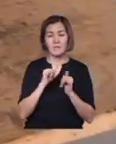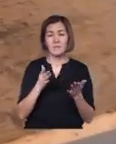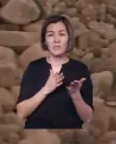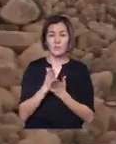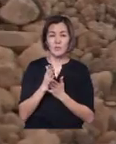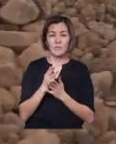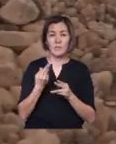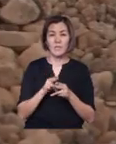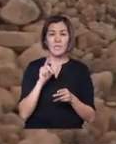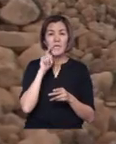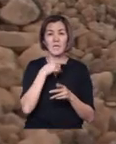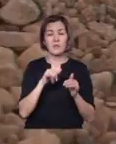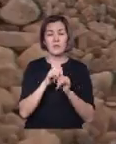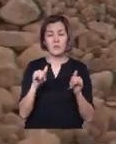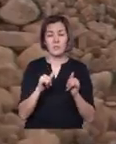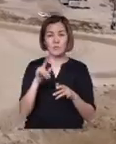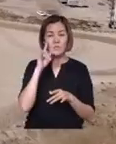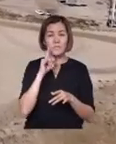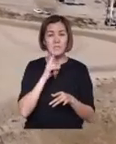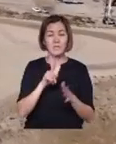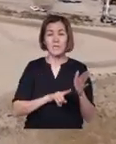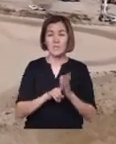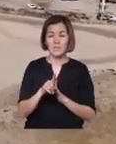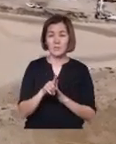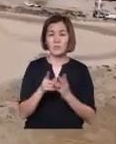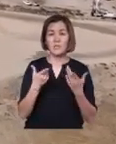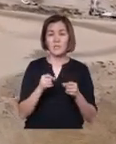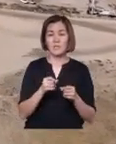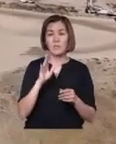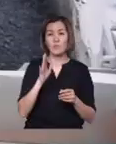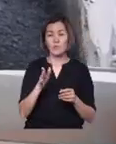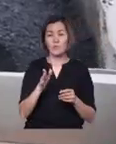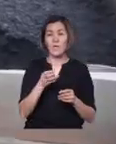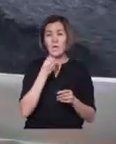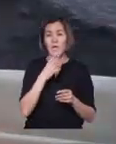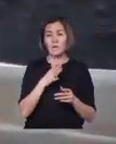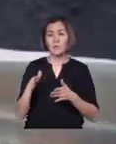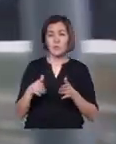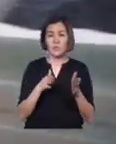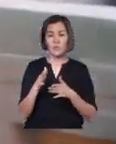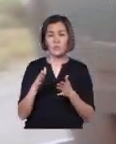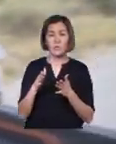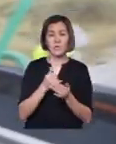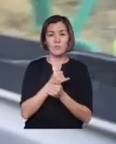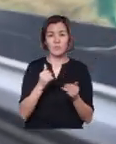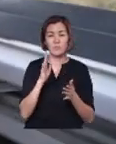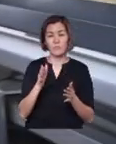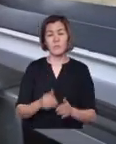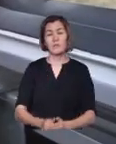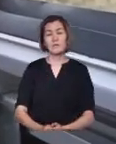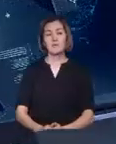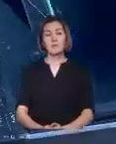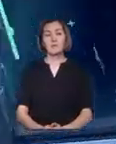а значит и экономический рост Казахстана, начнется лишь в том случае, когда наконец-то будут приняты кардинальные меры в решении актуальной проблемы.